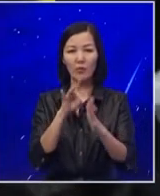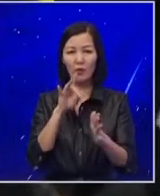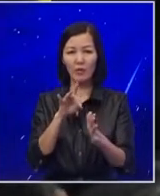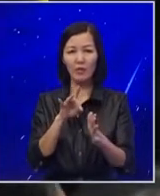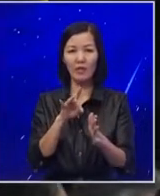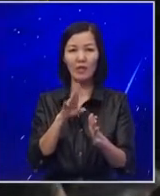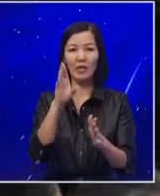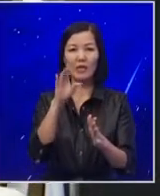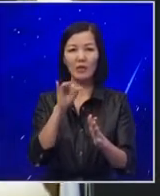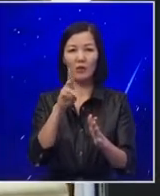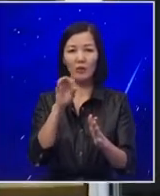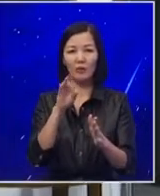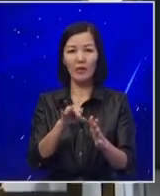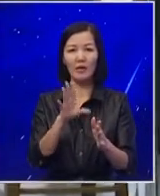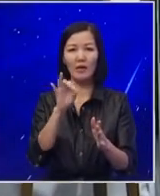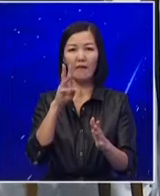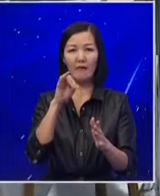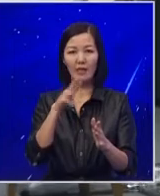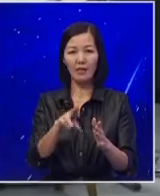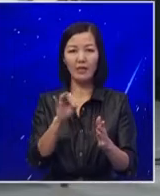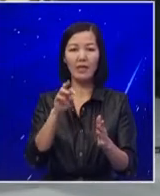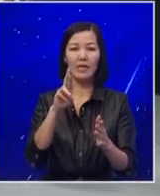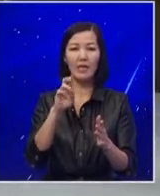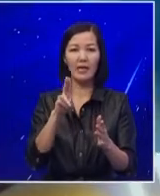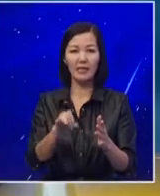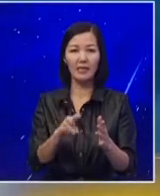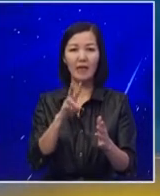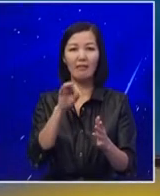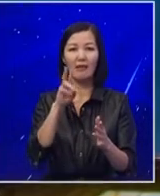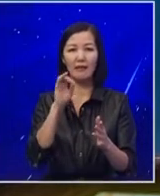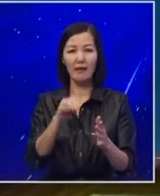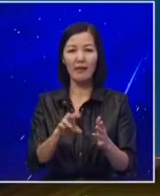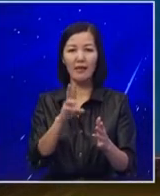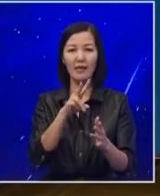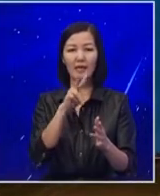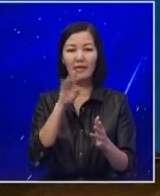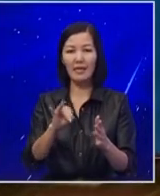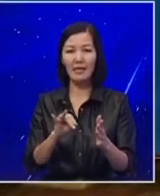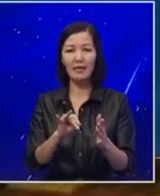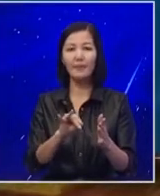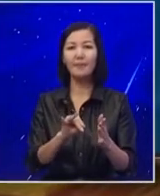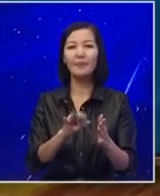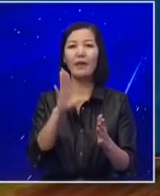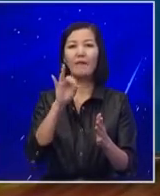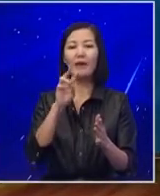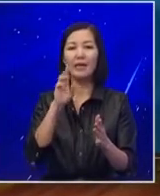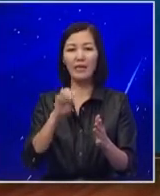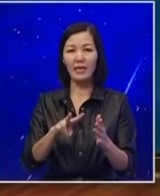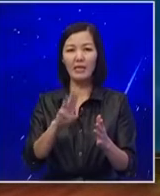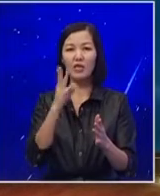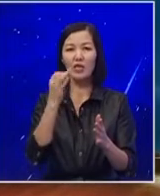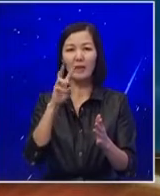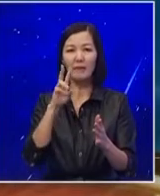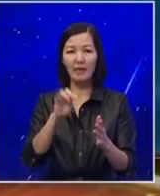Олар Сауытбек Абдрахманов, Аветик Амирханян, Ильяс Буларов, Наталья Дементьева, Юрий Ли, Вакил